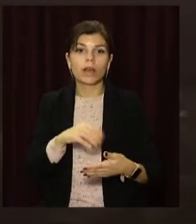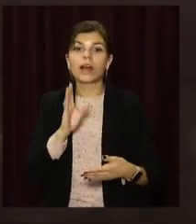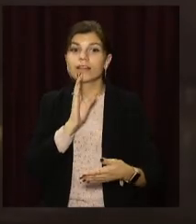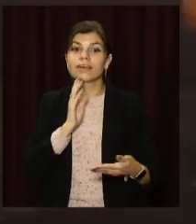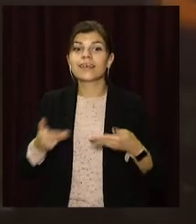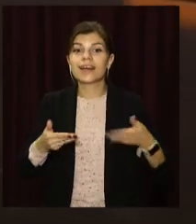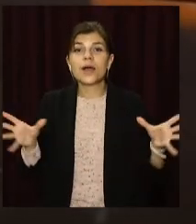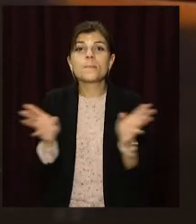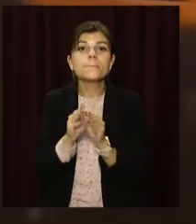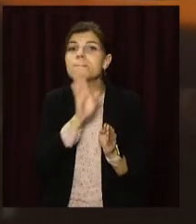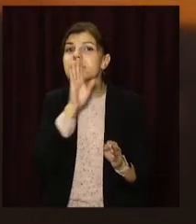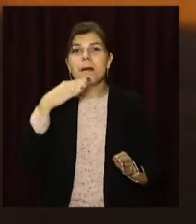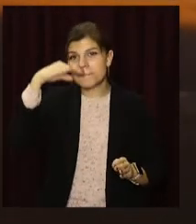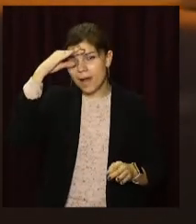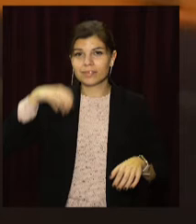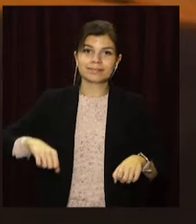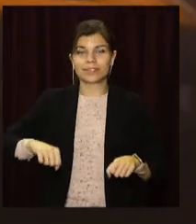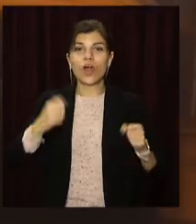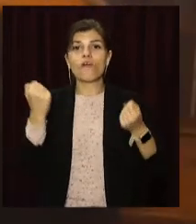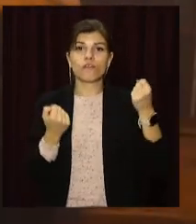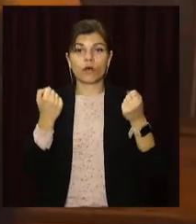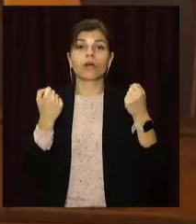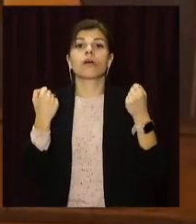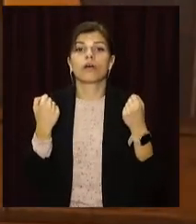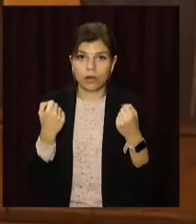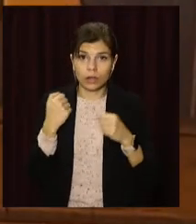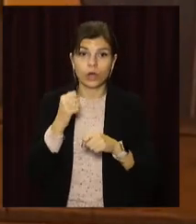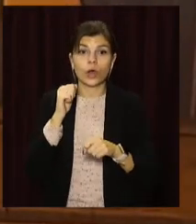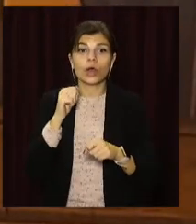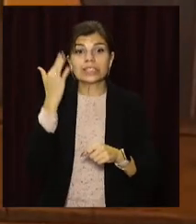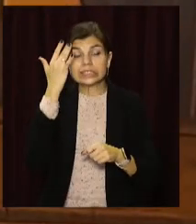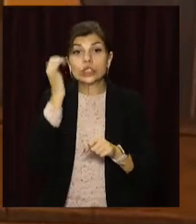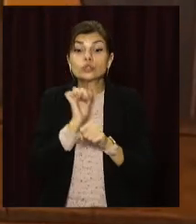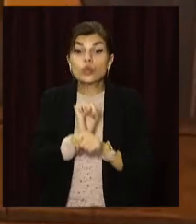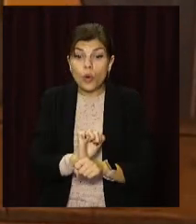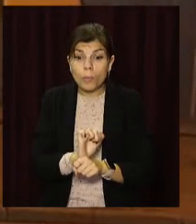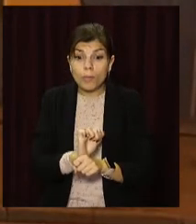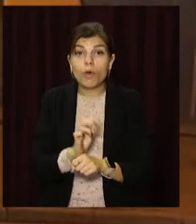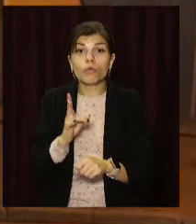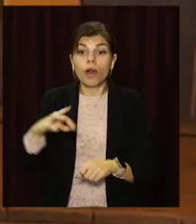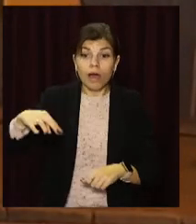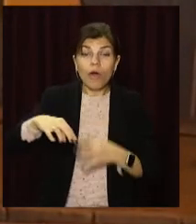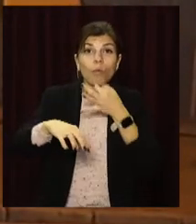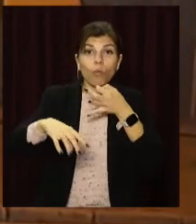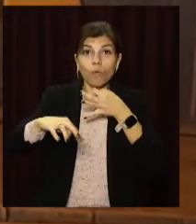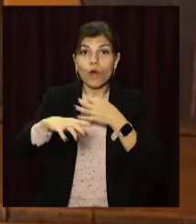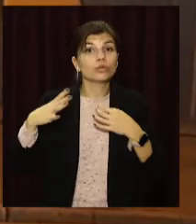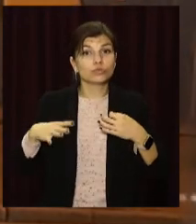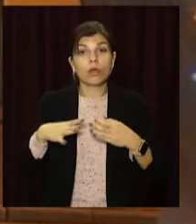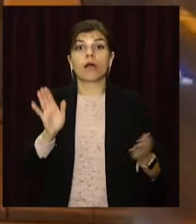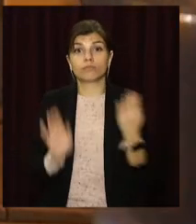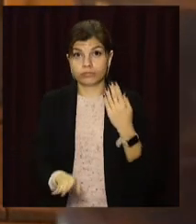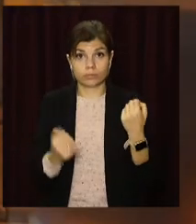пішохідний перехід разом з батьками. Водій спочатку зупинився, аби пропустити пішоходів, і не дочекався, поки вони пройдуть,